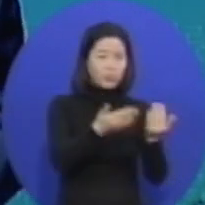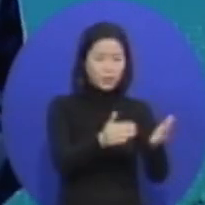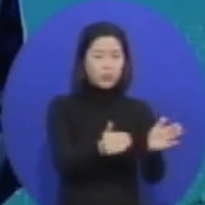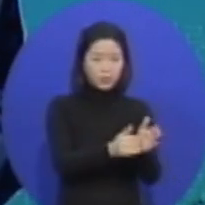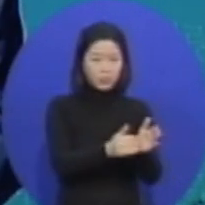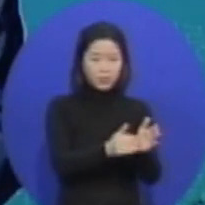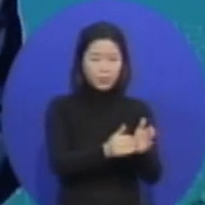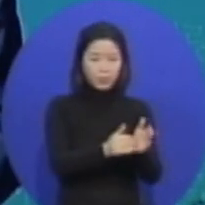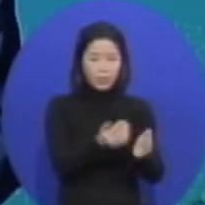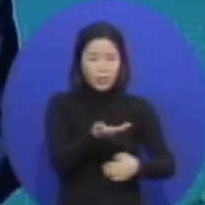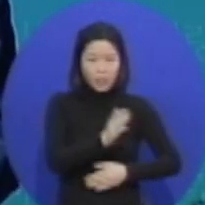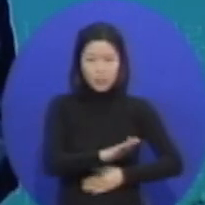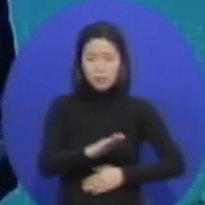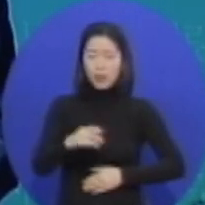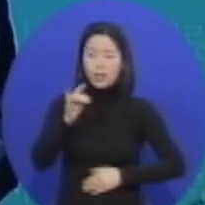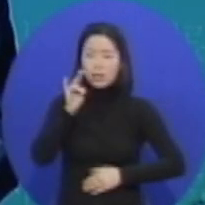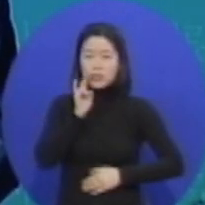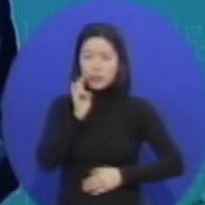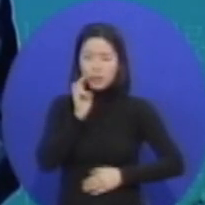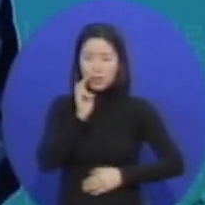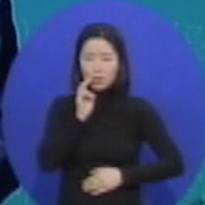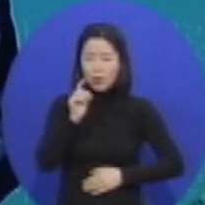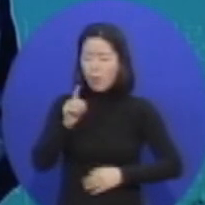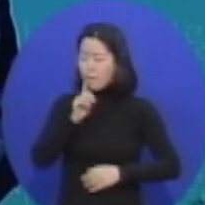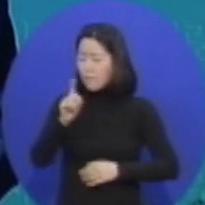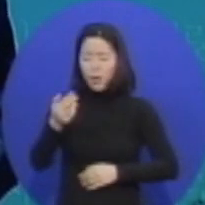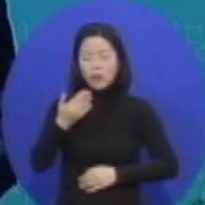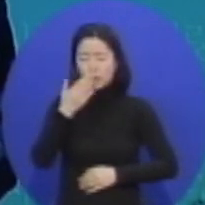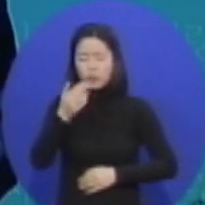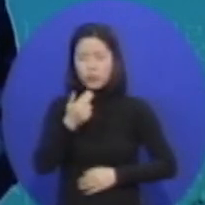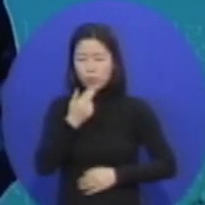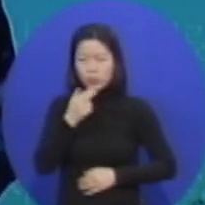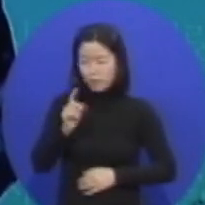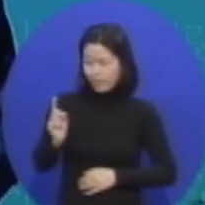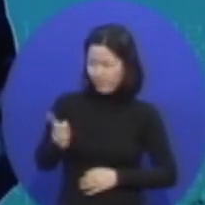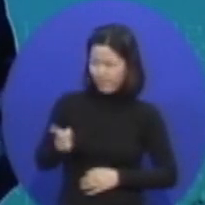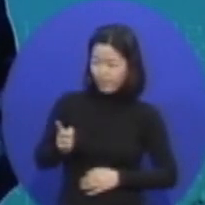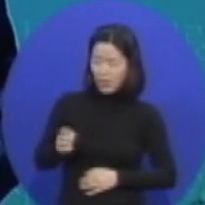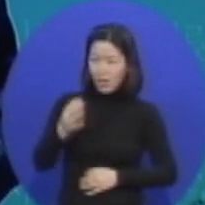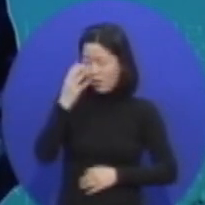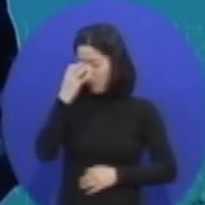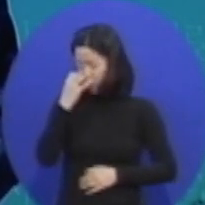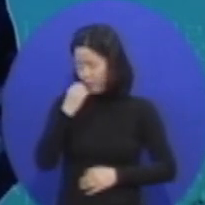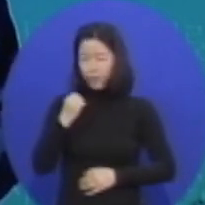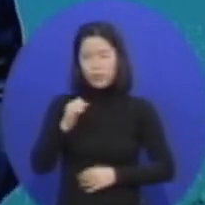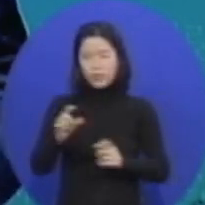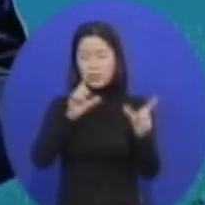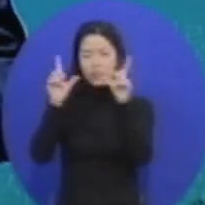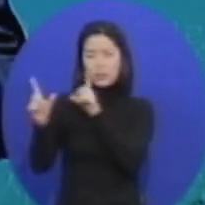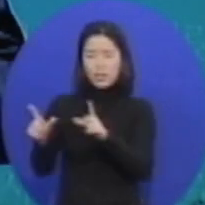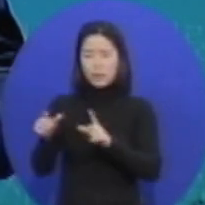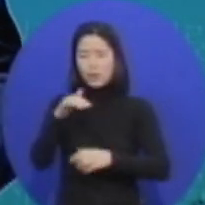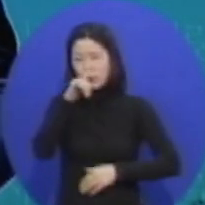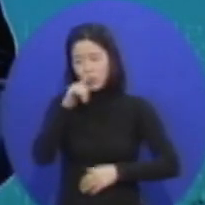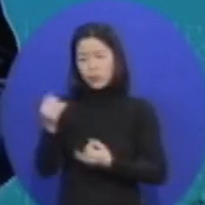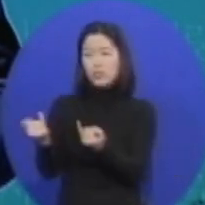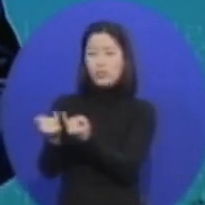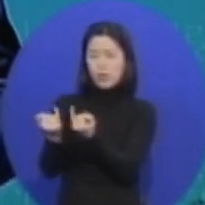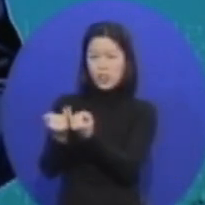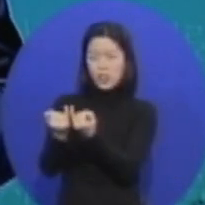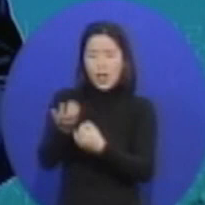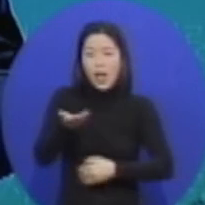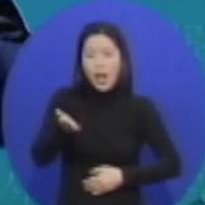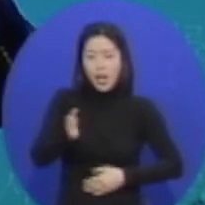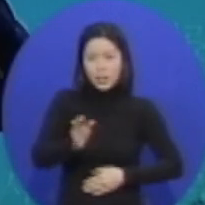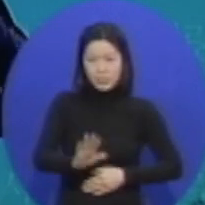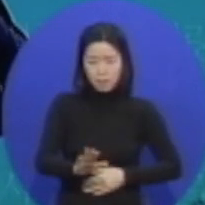창녀는 뭐 말할 것도 없어 성곽길 당하고 비참한 인생을 사는 여인이 줘 그런데 오늘 이 본문에서는